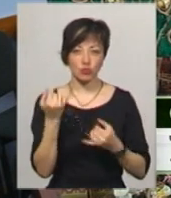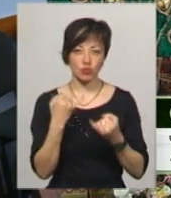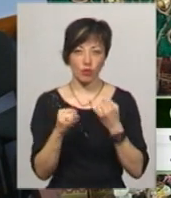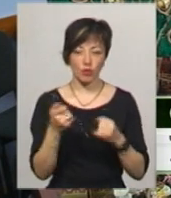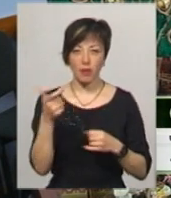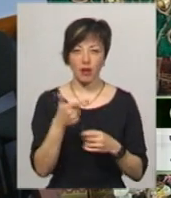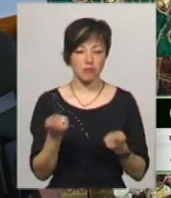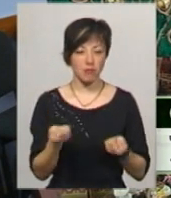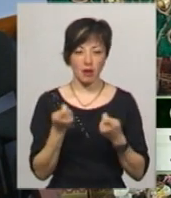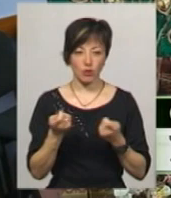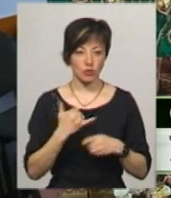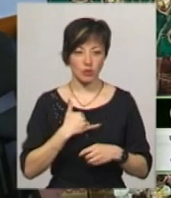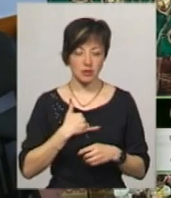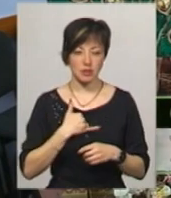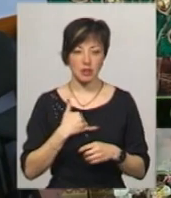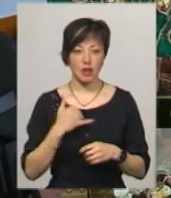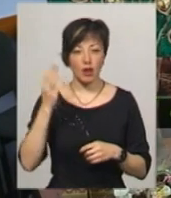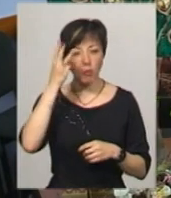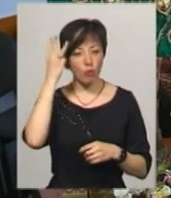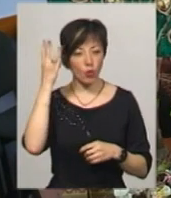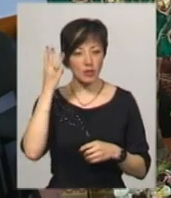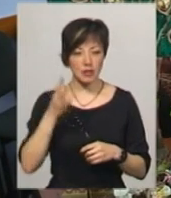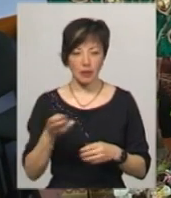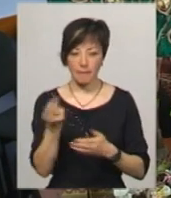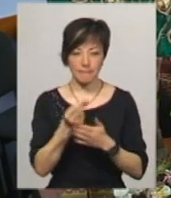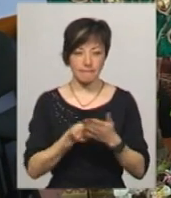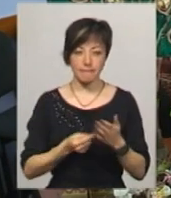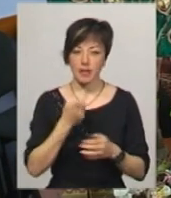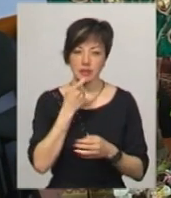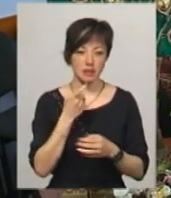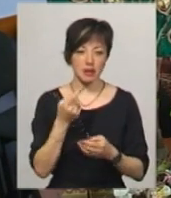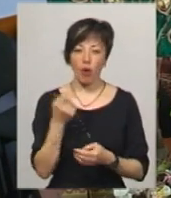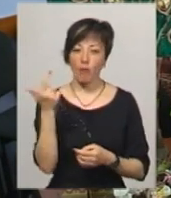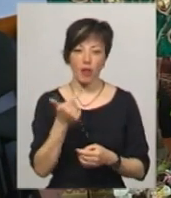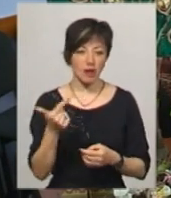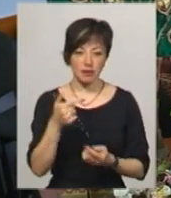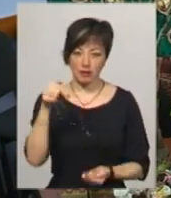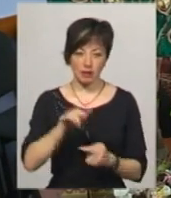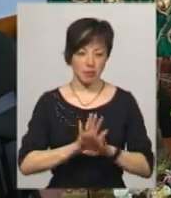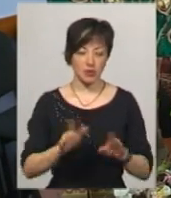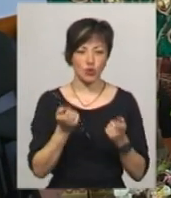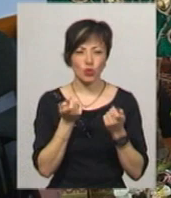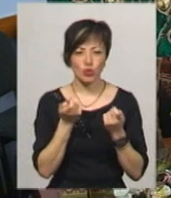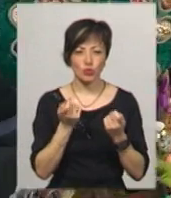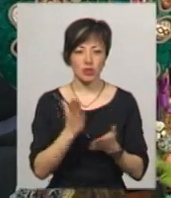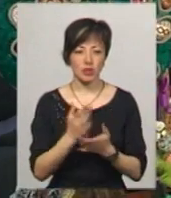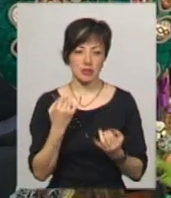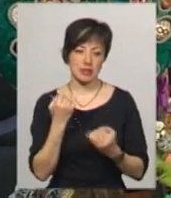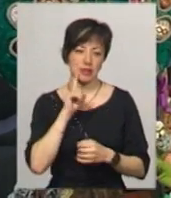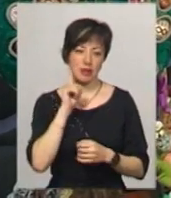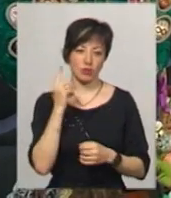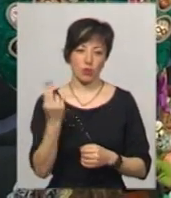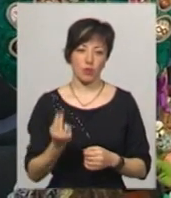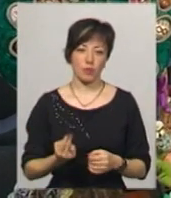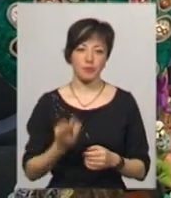Блакитного зовсім мало в нас. Подільські писанці блакитний колір не притаманний. І десь є трішечки зеленого кольору. Тут